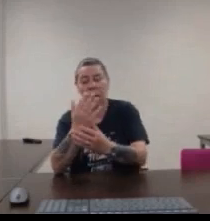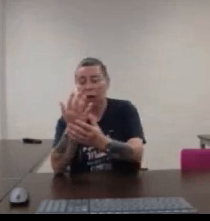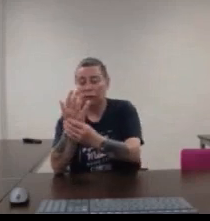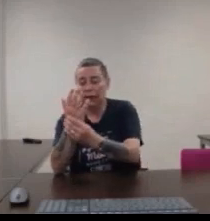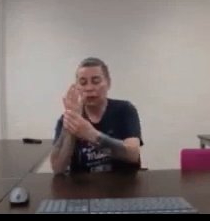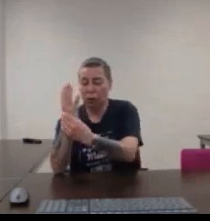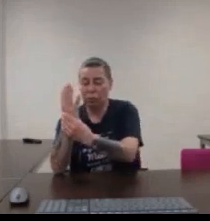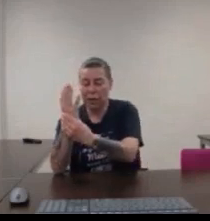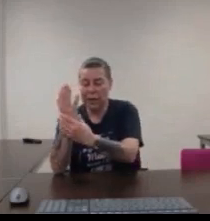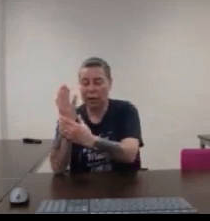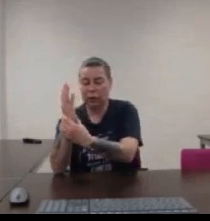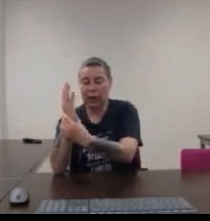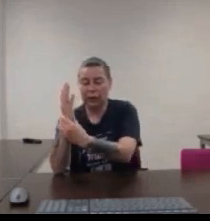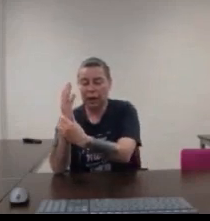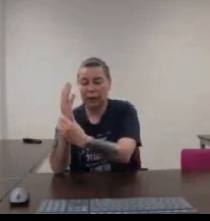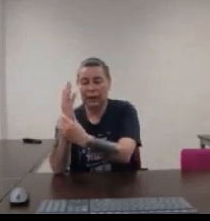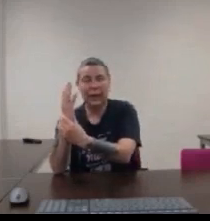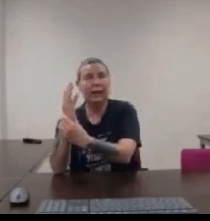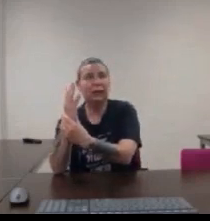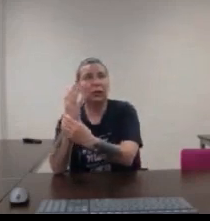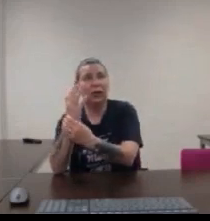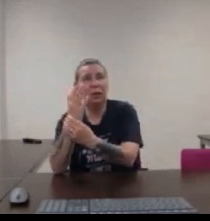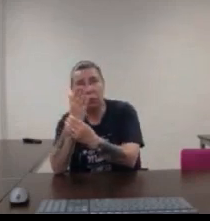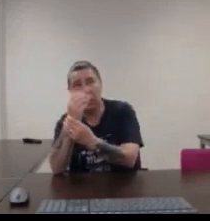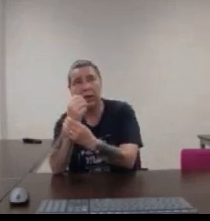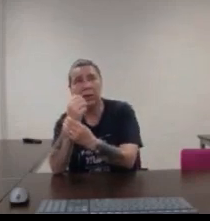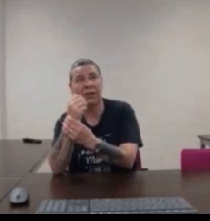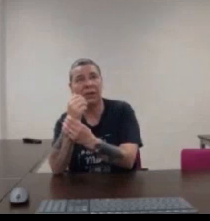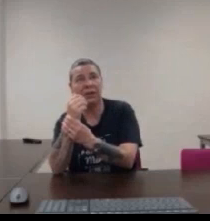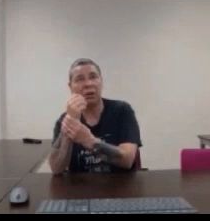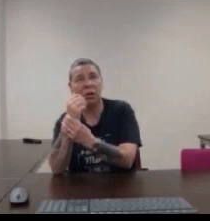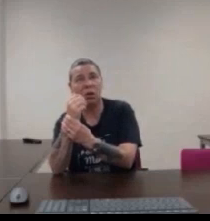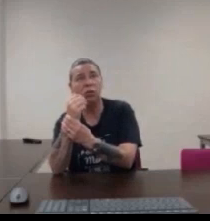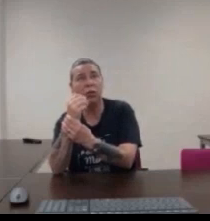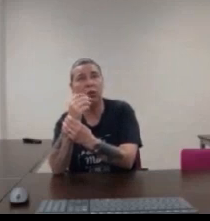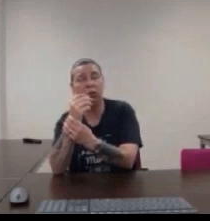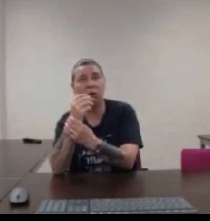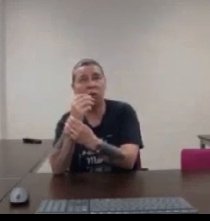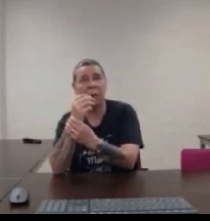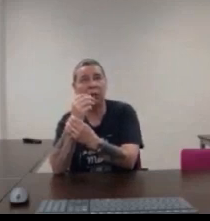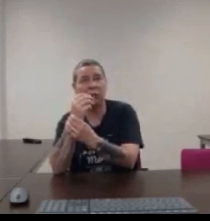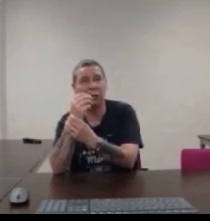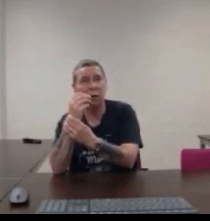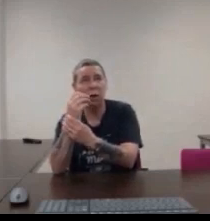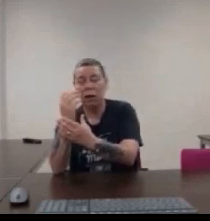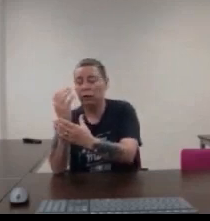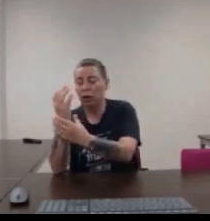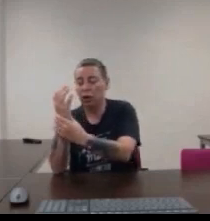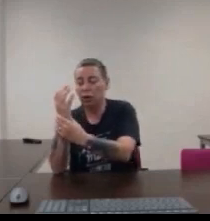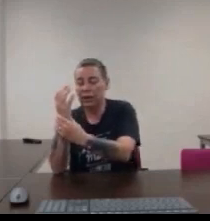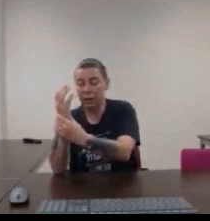nerf. En fait, dans le poignet, on a un canal inextensible, que vous voyez schématisé en coupe sur la